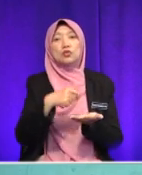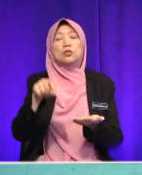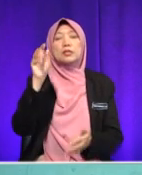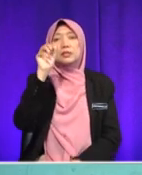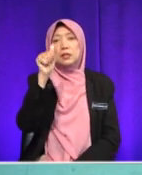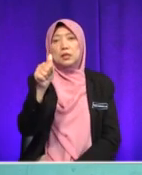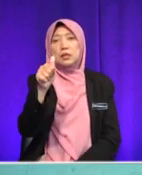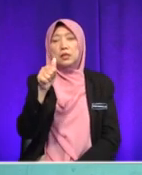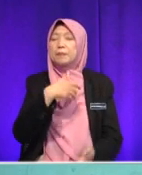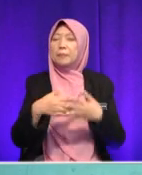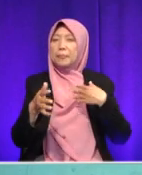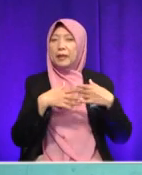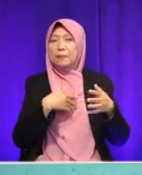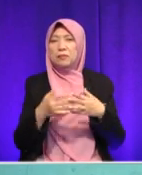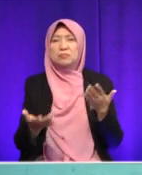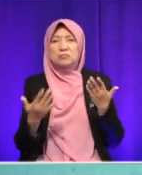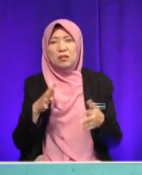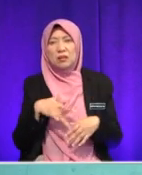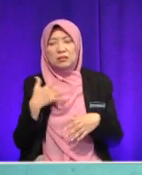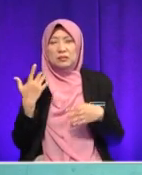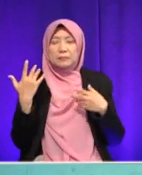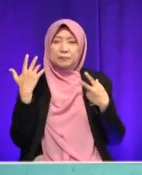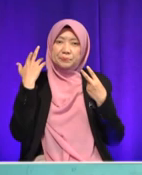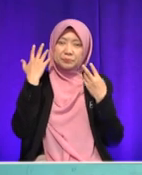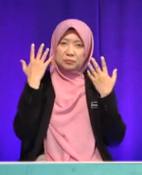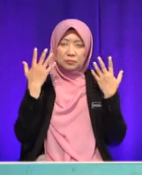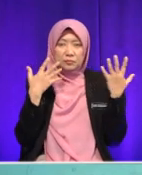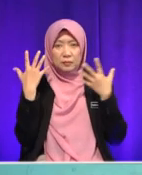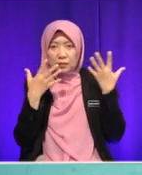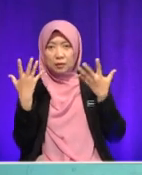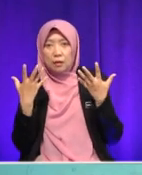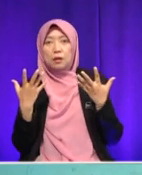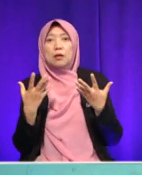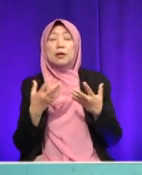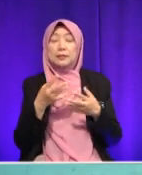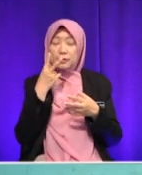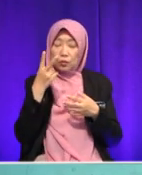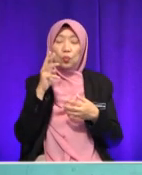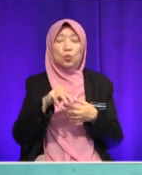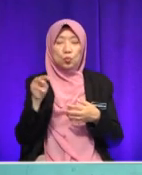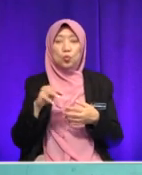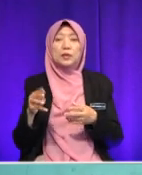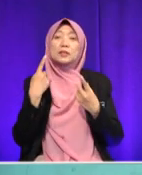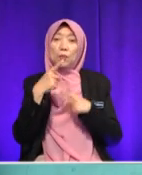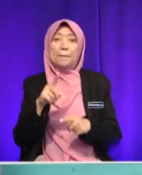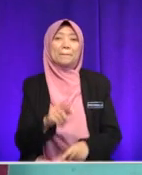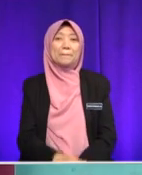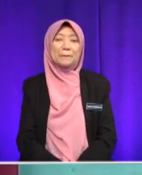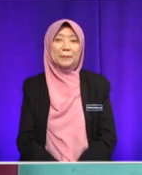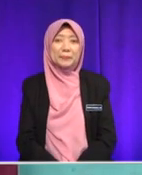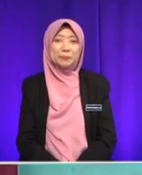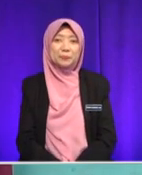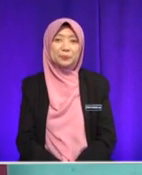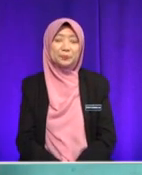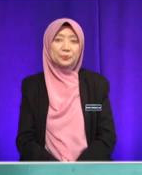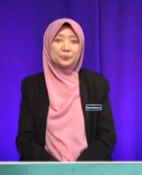Okey, tak apa. Mungkin rasa macam keliru sedikit. Mungkin kita dengar daripada rakan anda apakah jawapannya. Boleh jadi, kita untuk